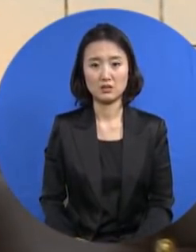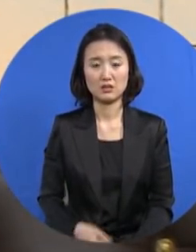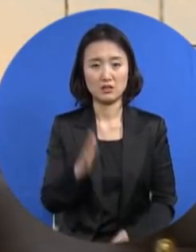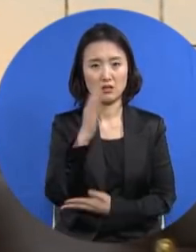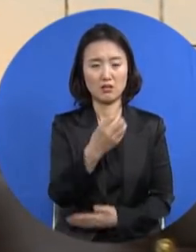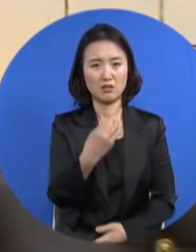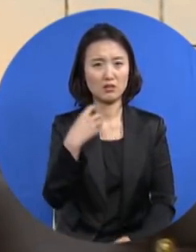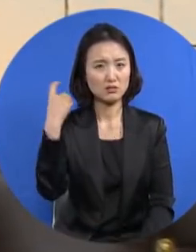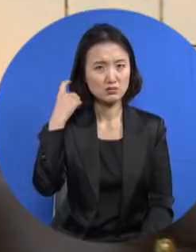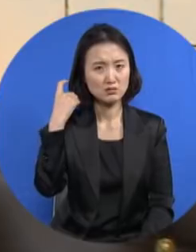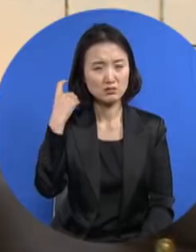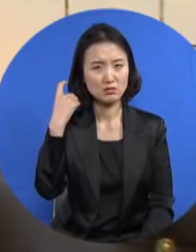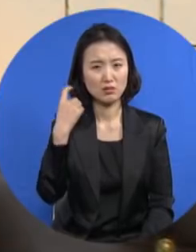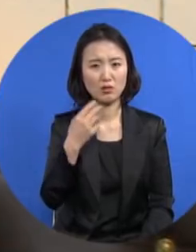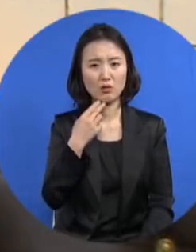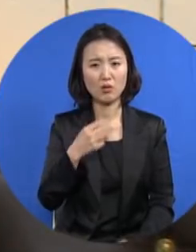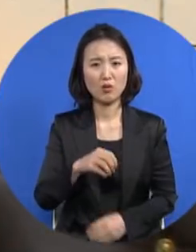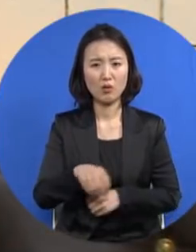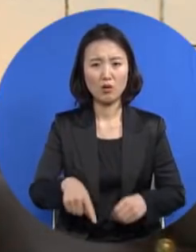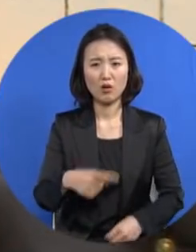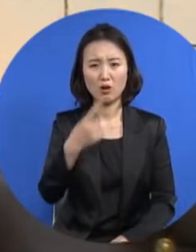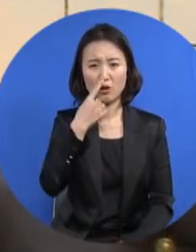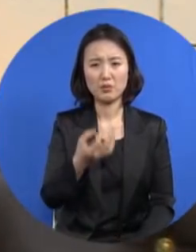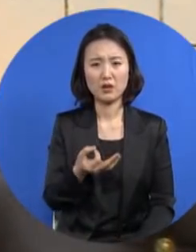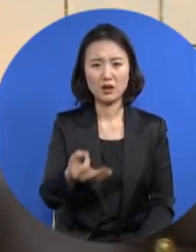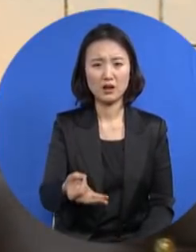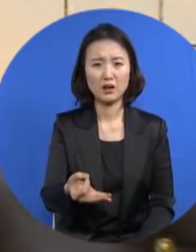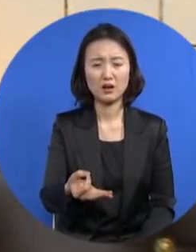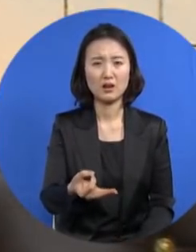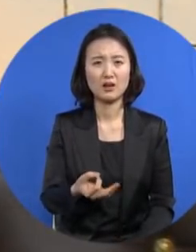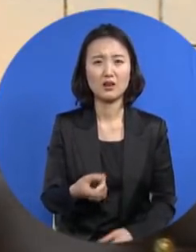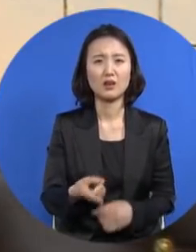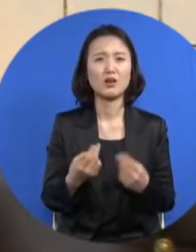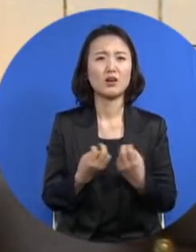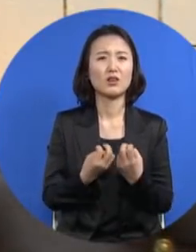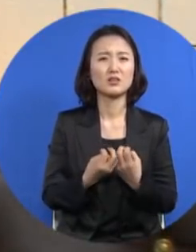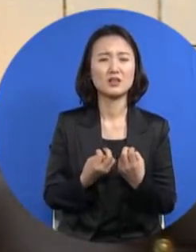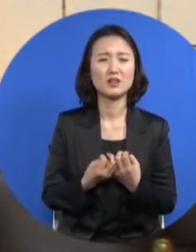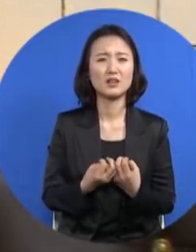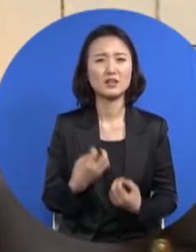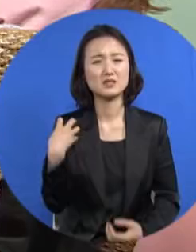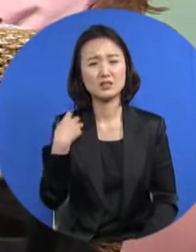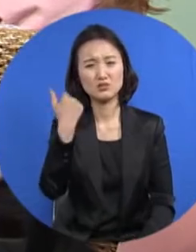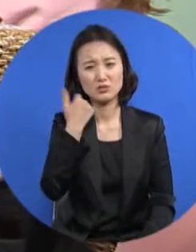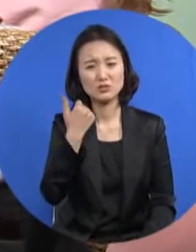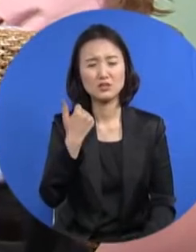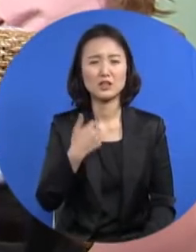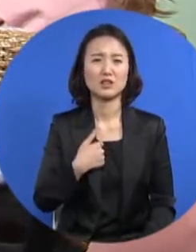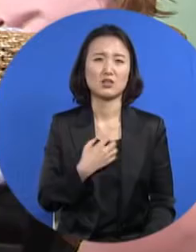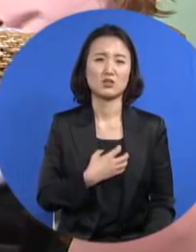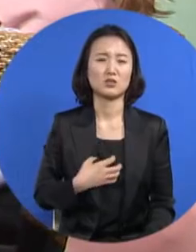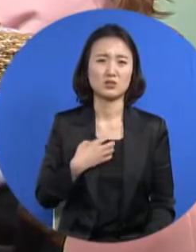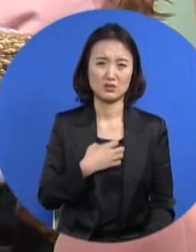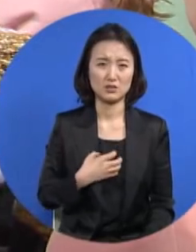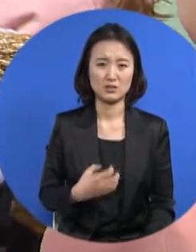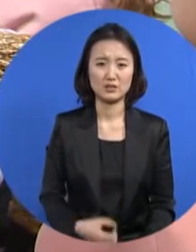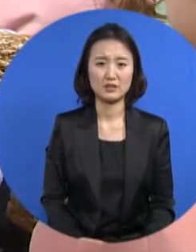안 들어오고요. 이 커피값을 누가 낼 것인가에 더 관심이 많았어요. 그래서 저는